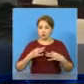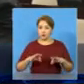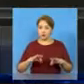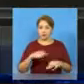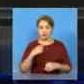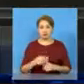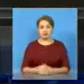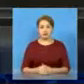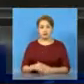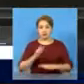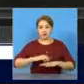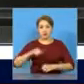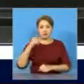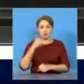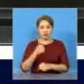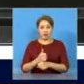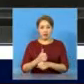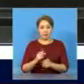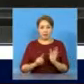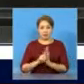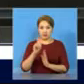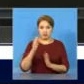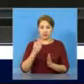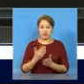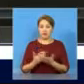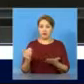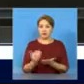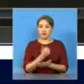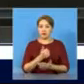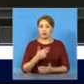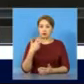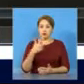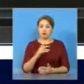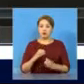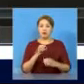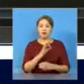ұсынылып отыр. Мемлекет басшысының бастамасымен табыстың